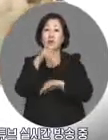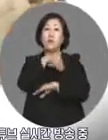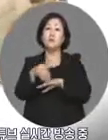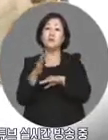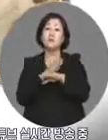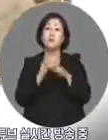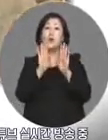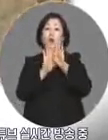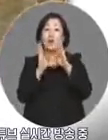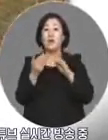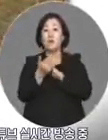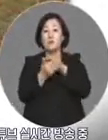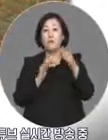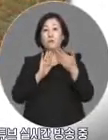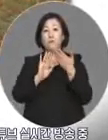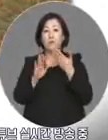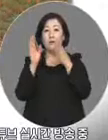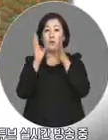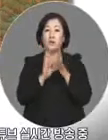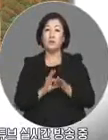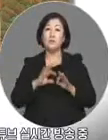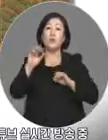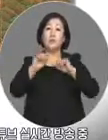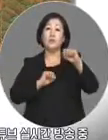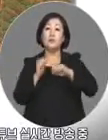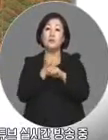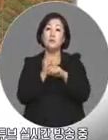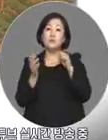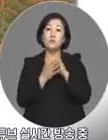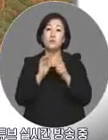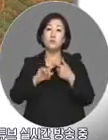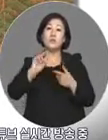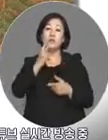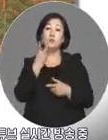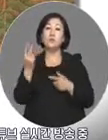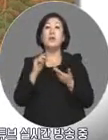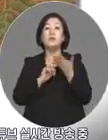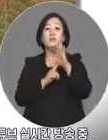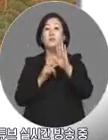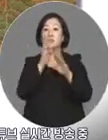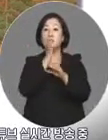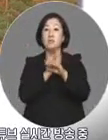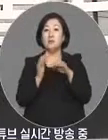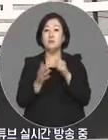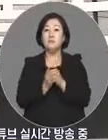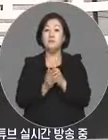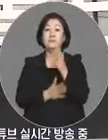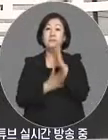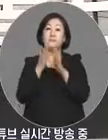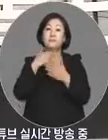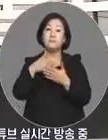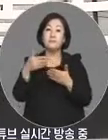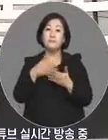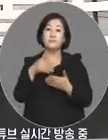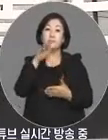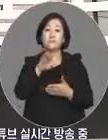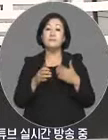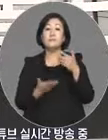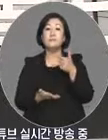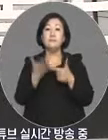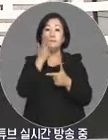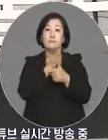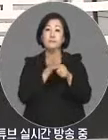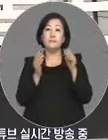개관 이전부터 꾸준히 추진해온 이건희 컬렉션 울산 순회 전시. 시립미술관 측은 올 상반기 안에